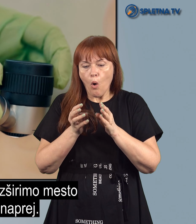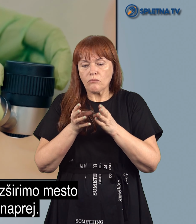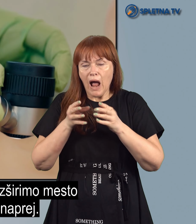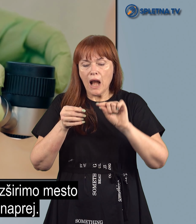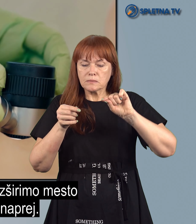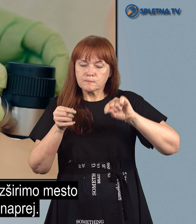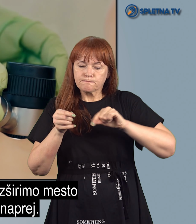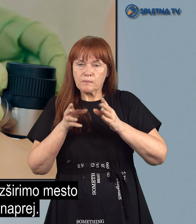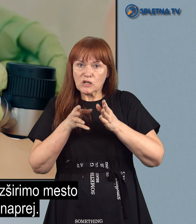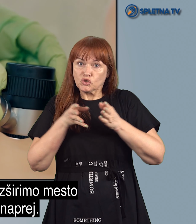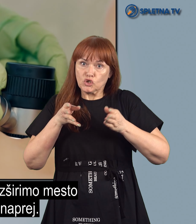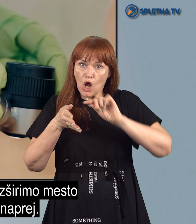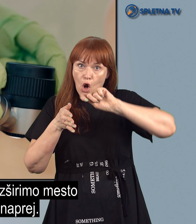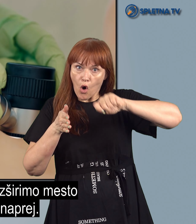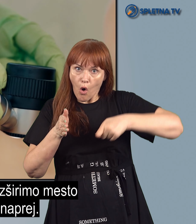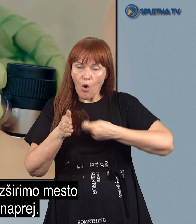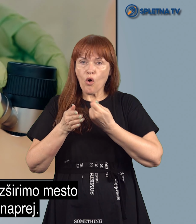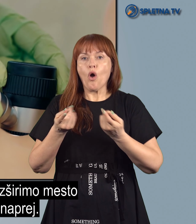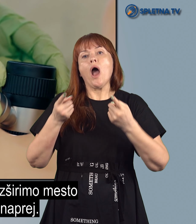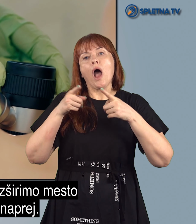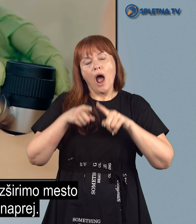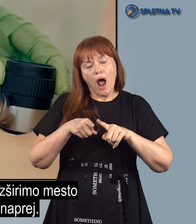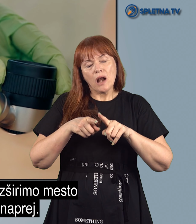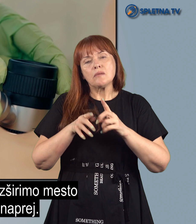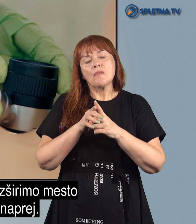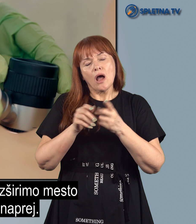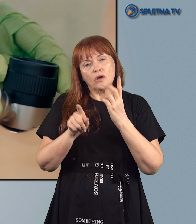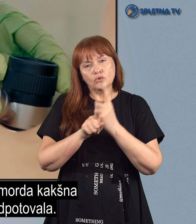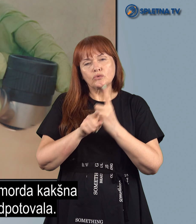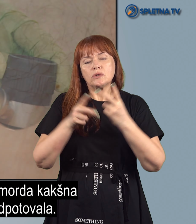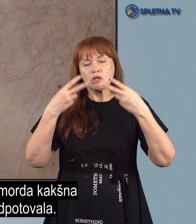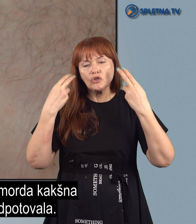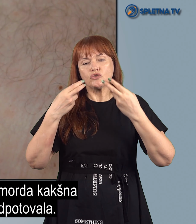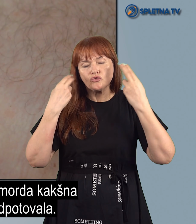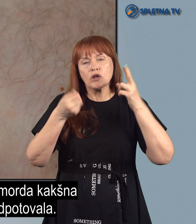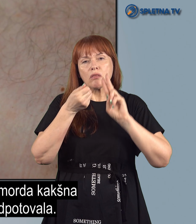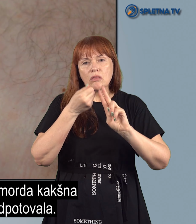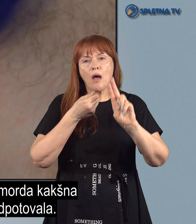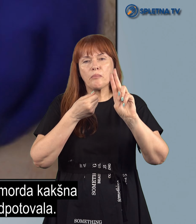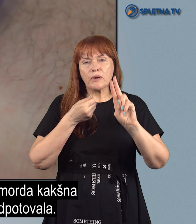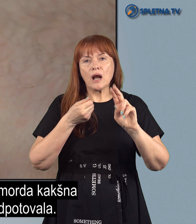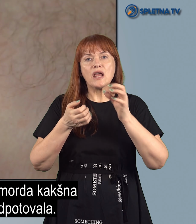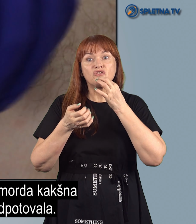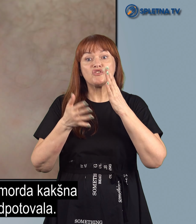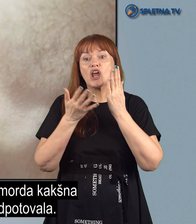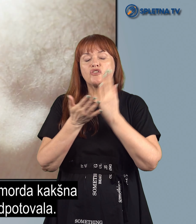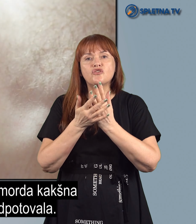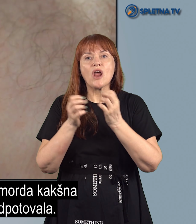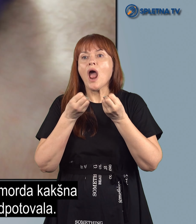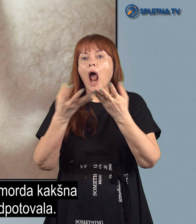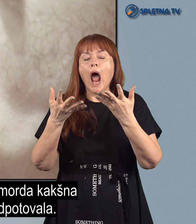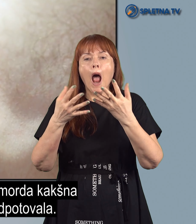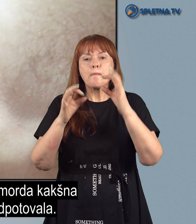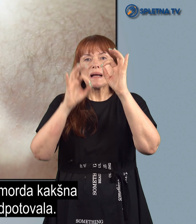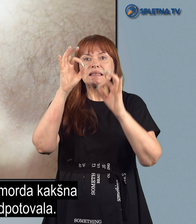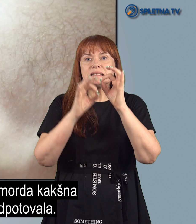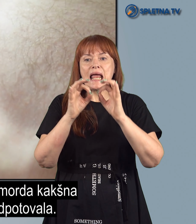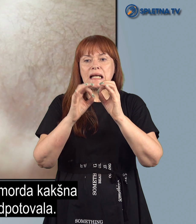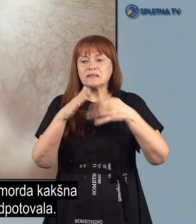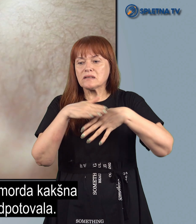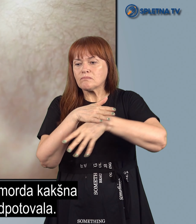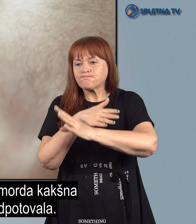razširimo še malo mesto, ali pa gremo naprej in se išče tudi morda, če ni že kam kakšna